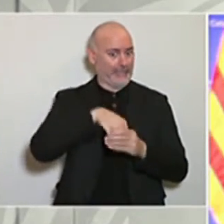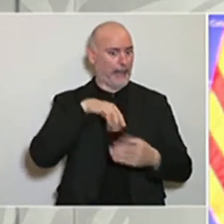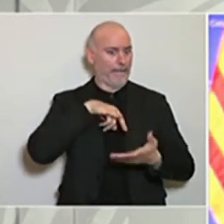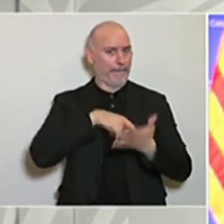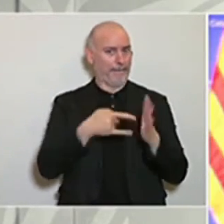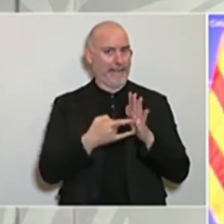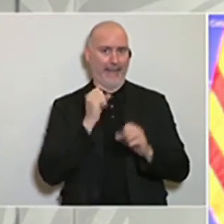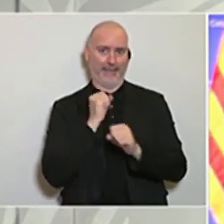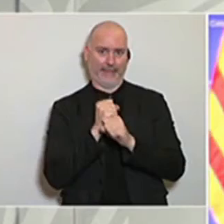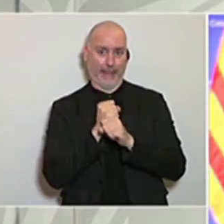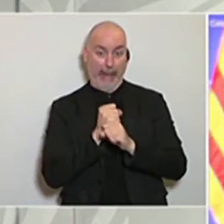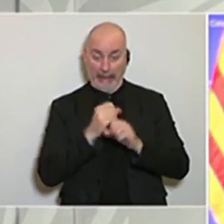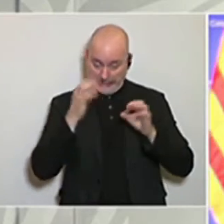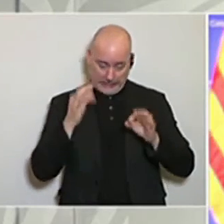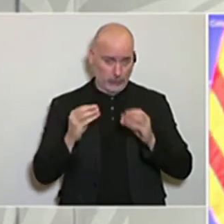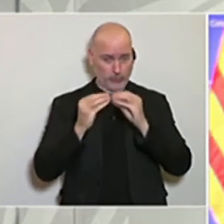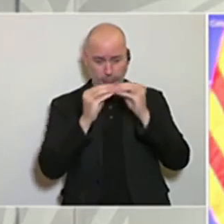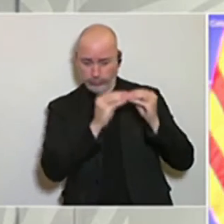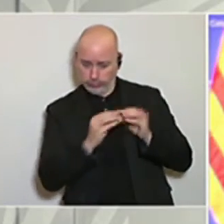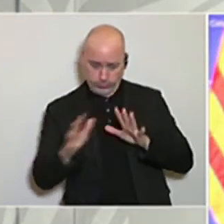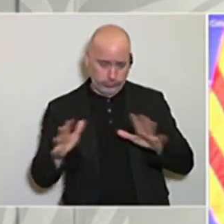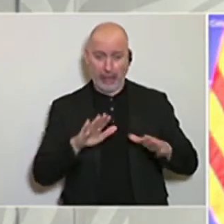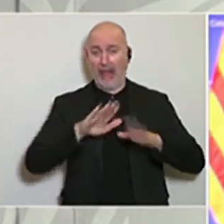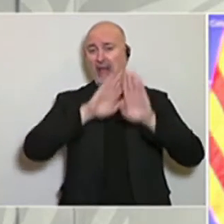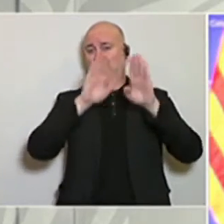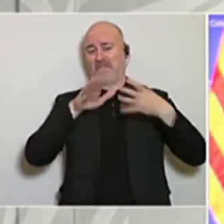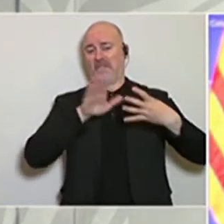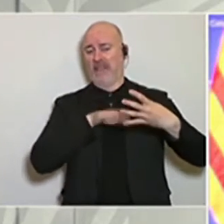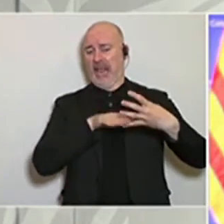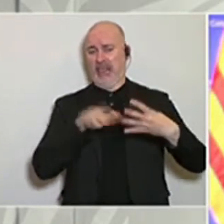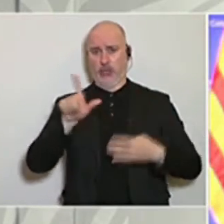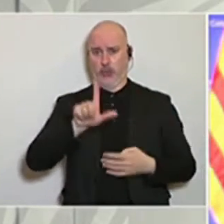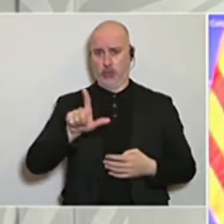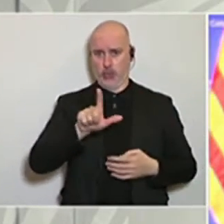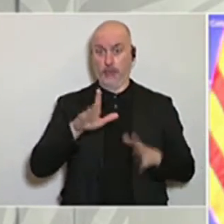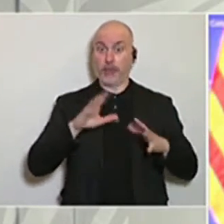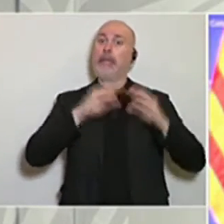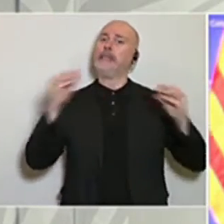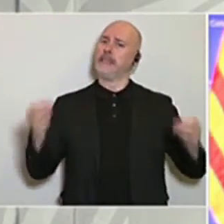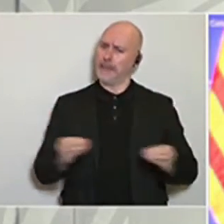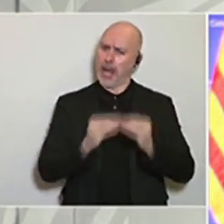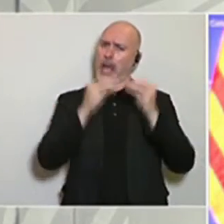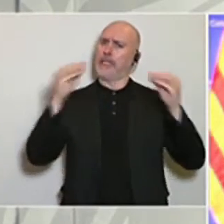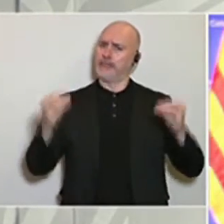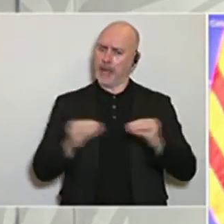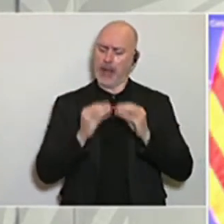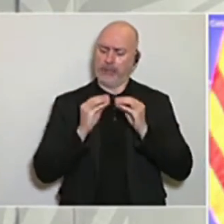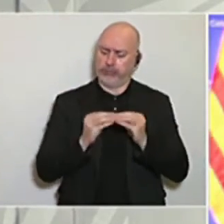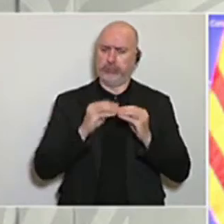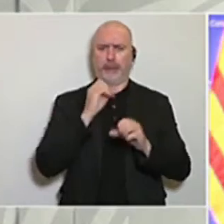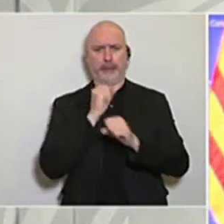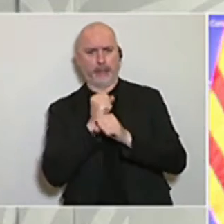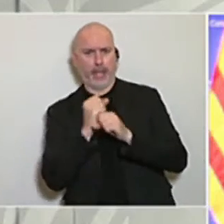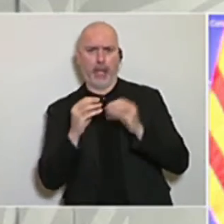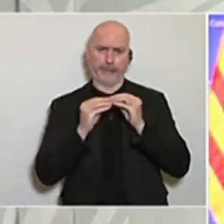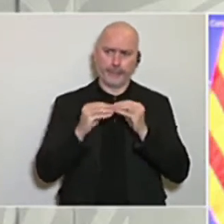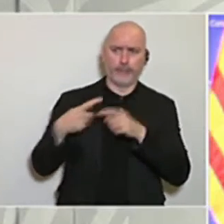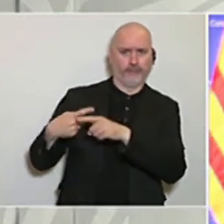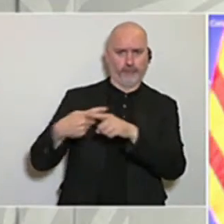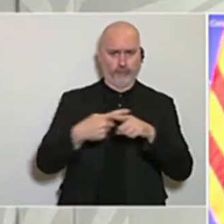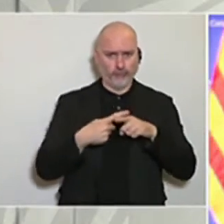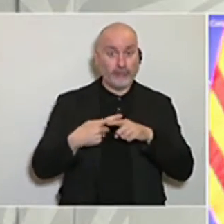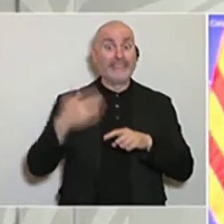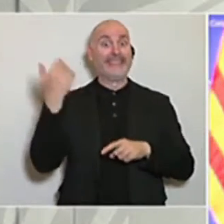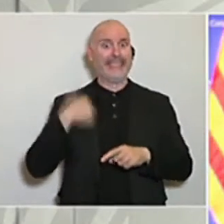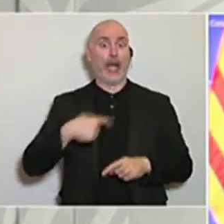que hauria d'estar a finals del mes de juliol. Però, repeteixo, això setmanalment es va treballant i es va modulant. Ara ja s'han constituït